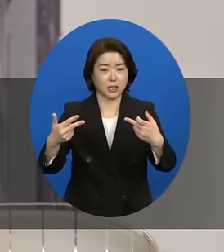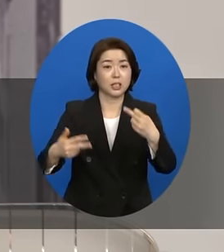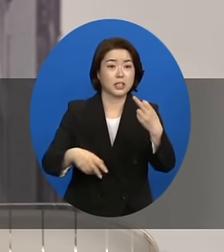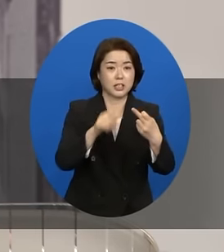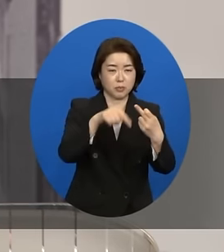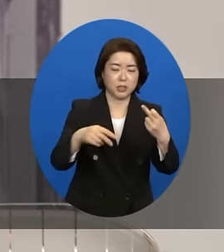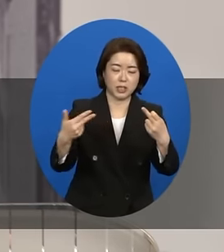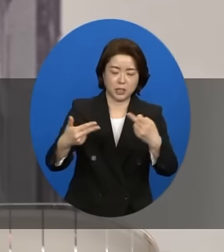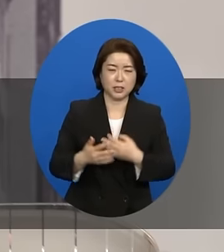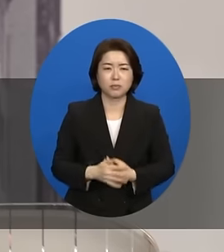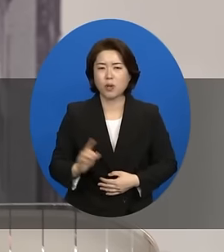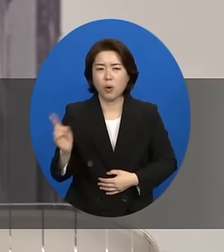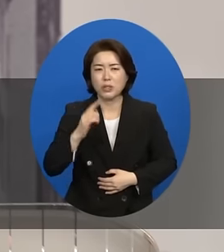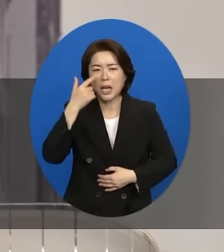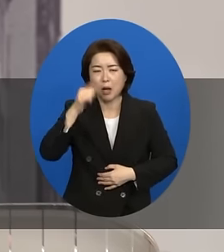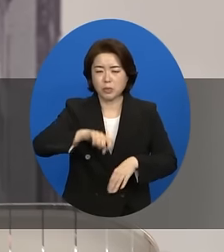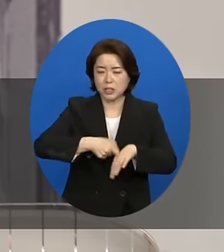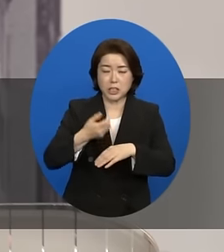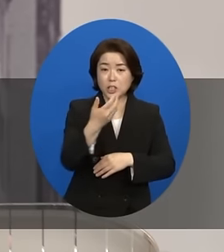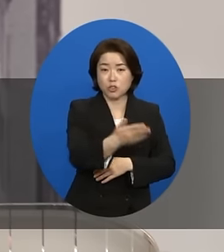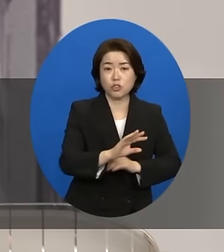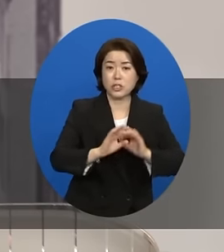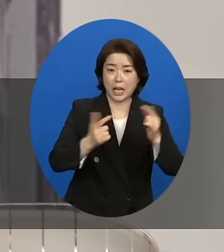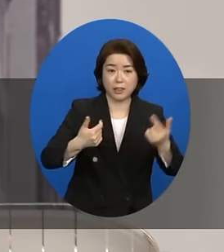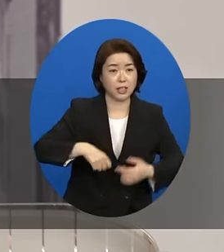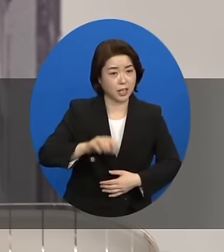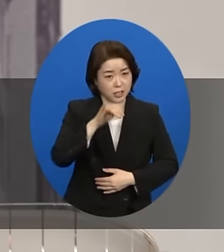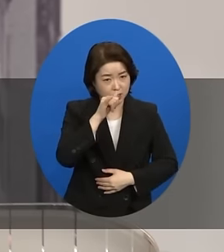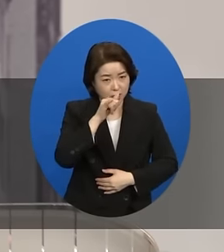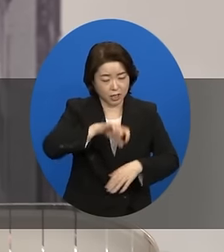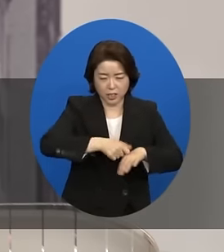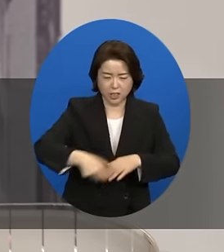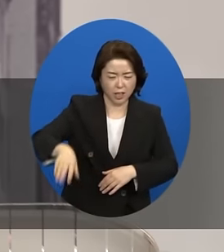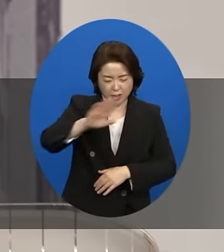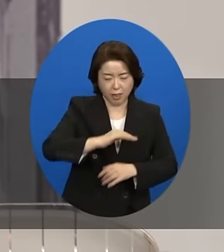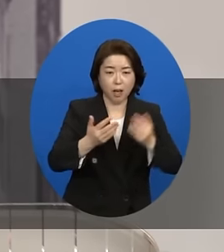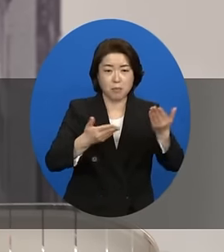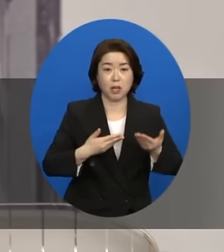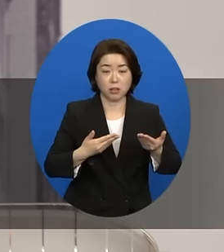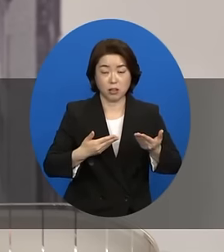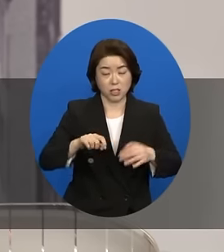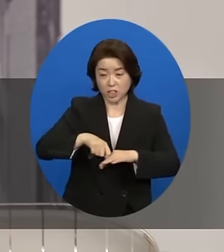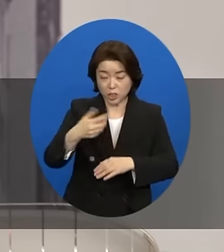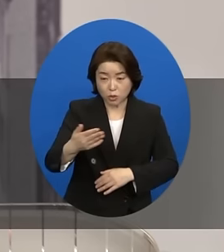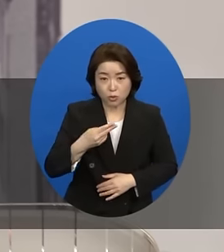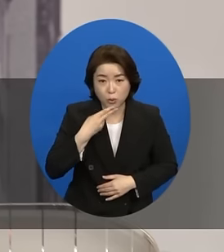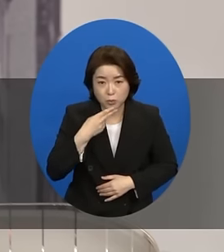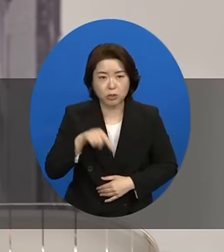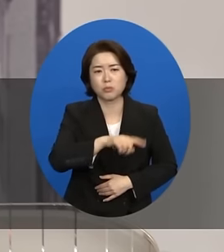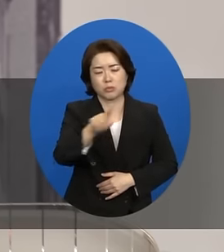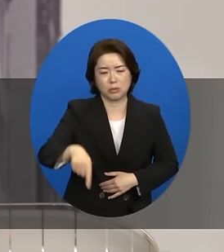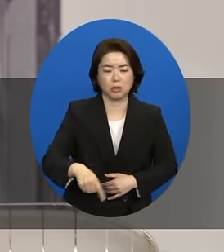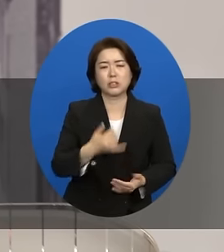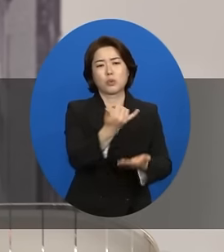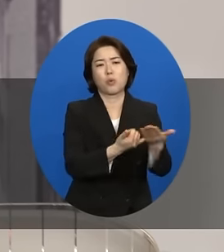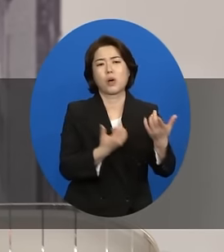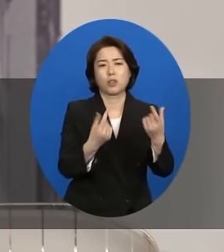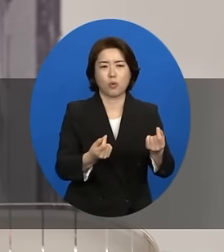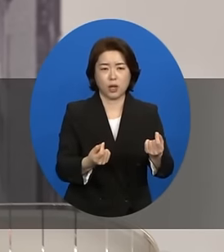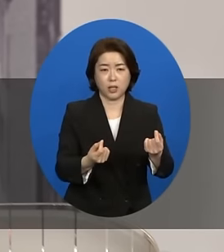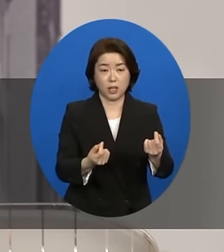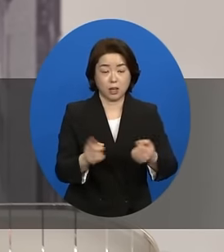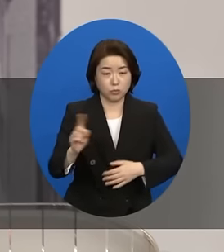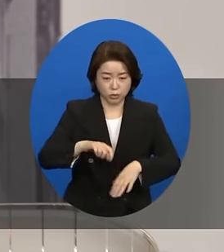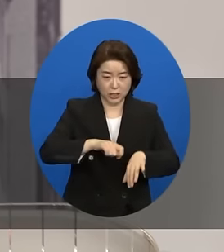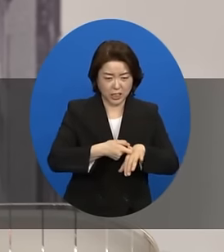않는 자녀가 있으리요. 징계는 다 받는 것인데 너에게 없으면 사생자여 친아들이 아니니라. 무릇 징계가